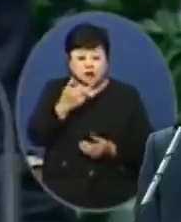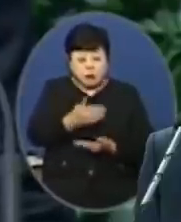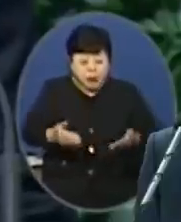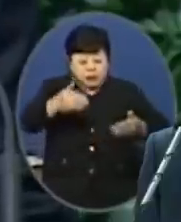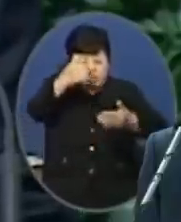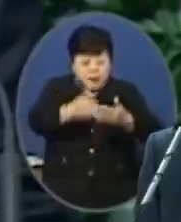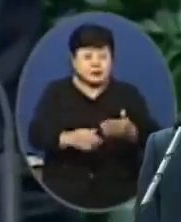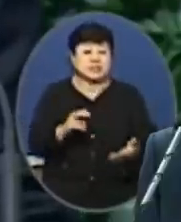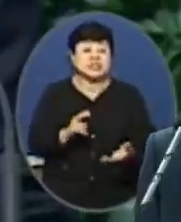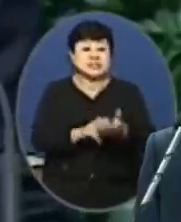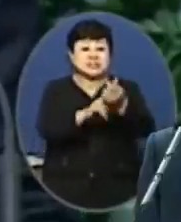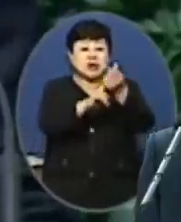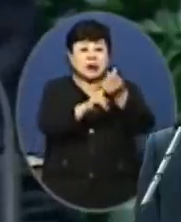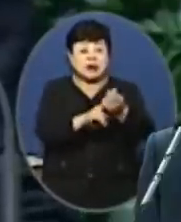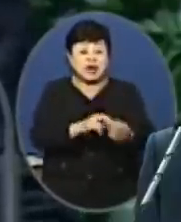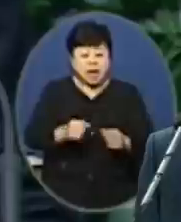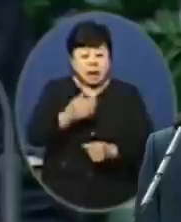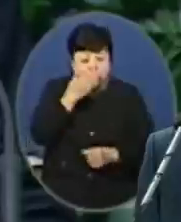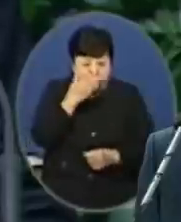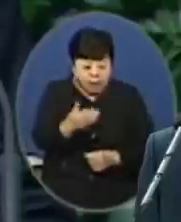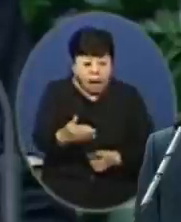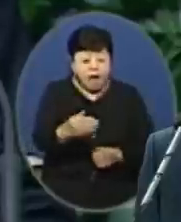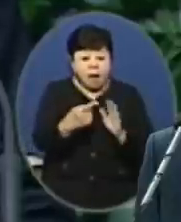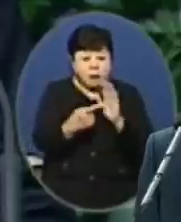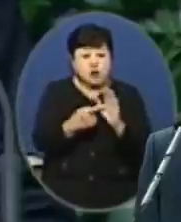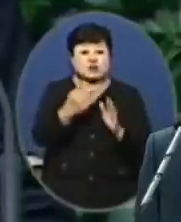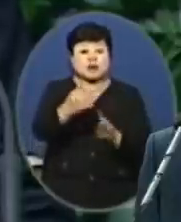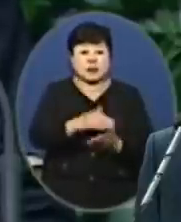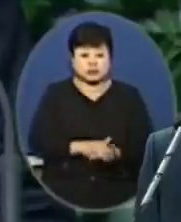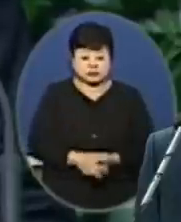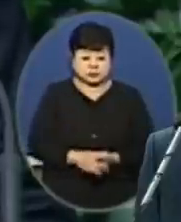하는 같은 기적을 오늘날 또 행할 수가 있다는 것입니다.